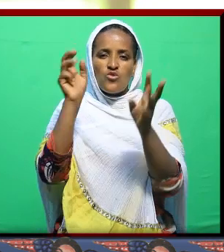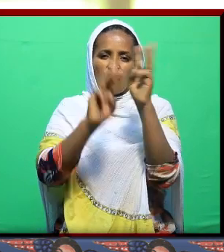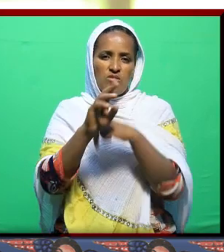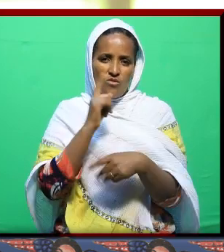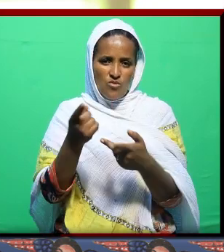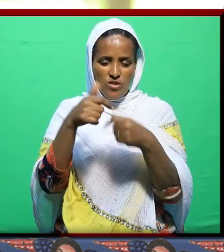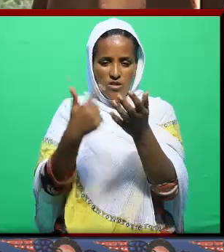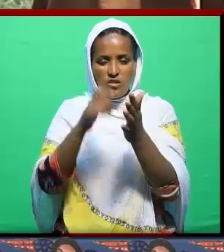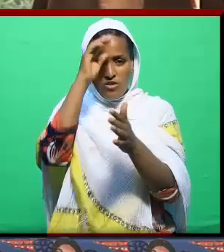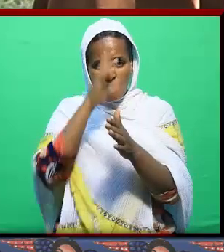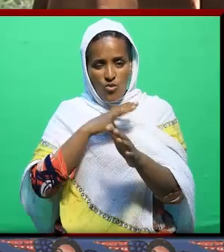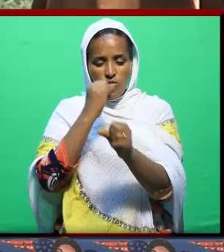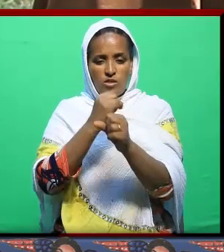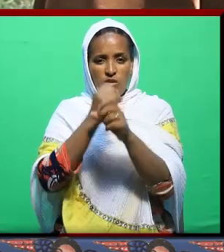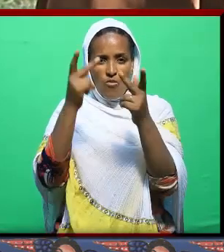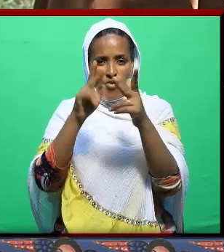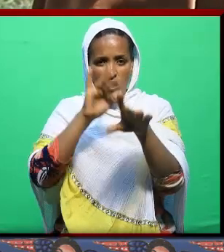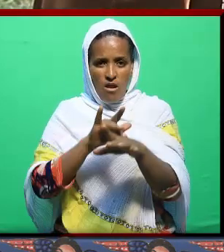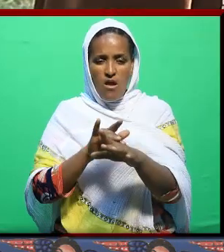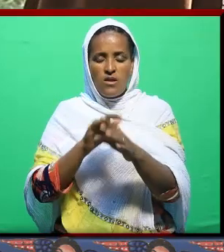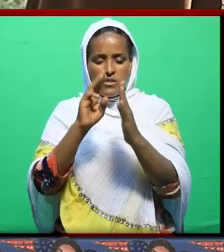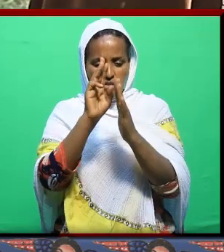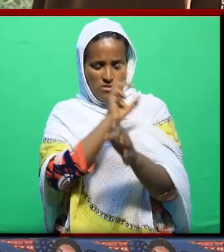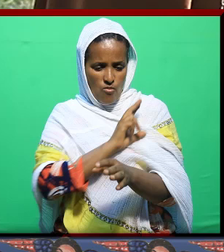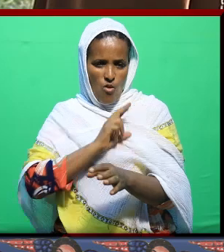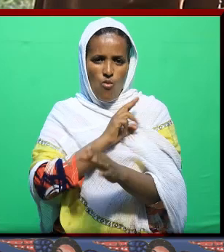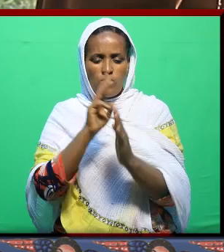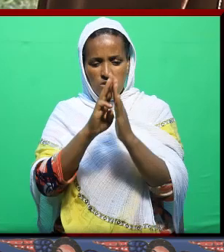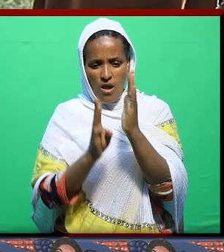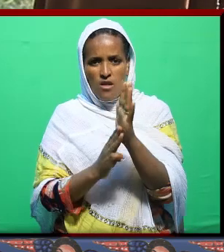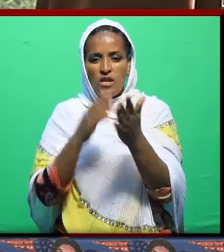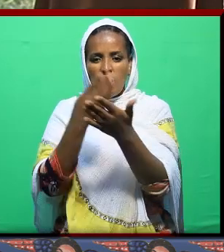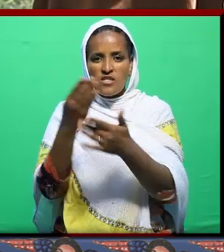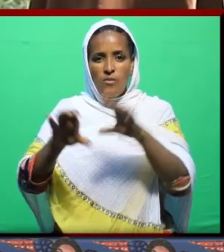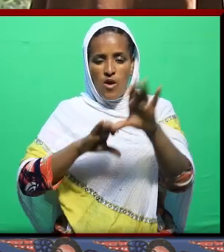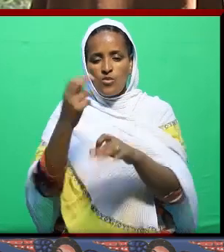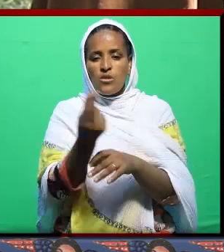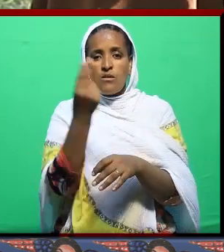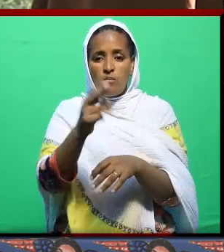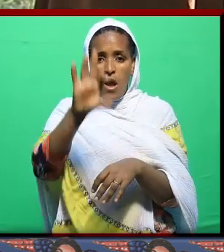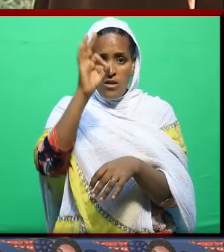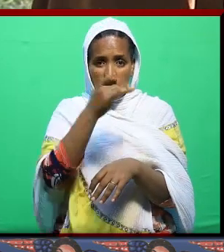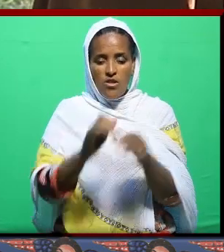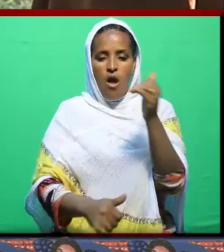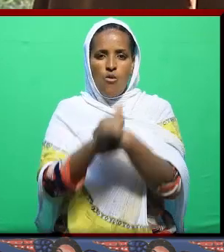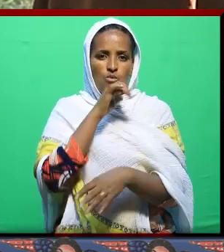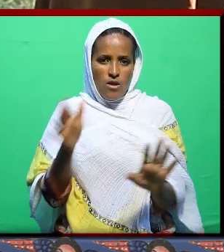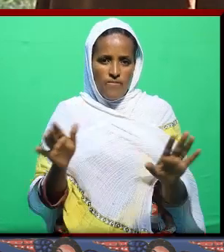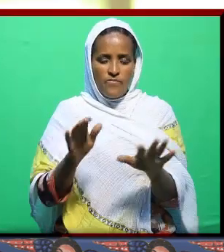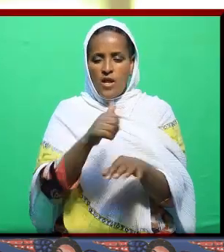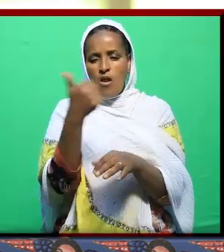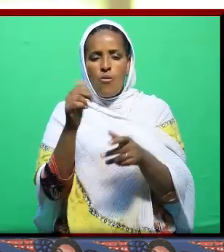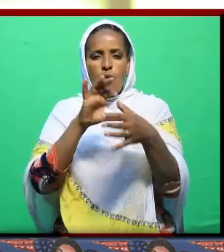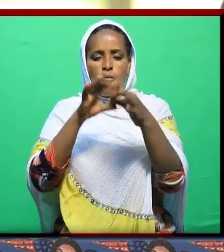ሌላ ችግር ስለሆነ ሰዎች በስራ ቦታዎችም ጽማዊነትን በራሳቸው ገንዘብ ቢያደርጉት ይጠቀማሉ እንጂ አይጎዱም።